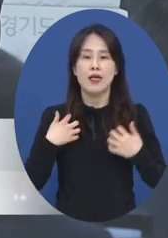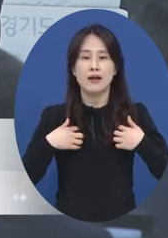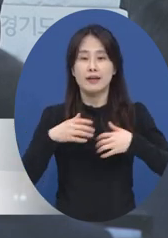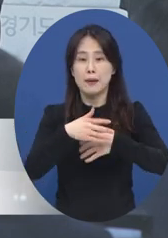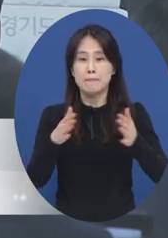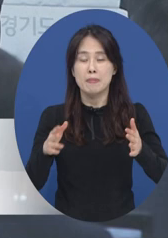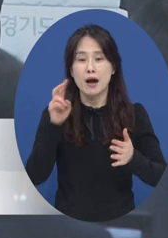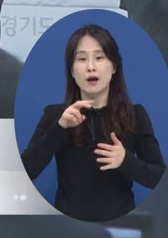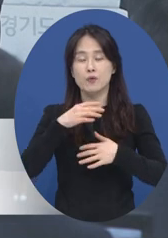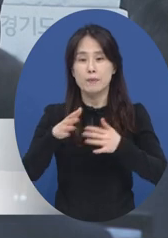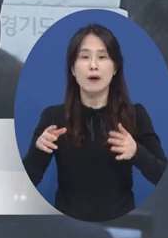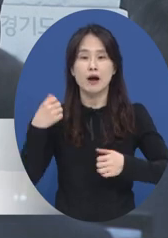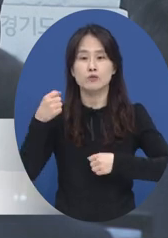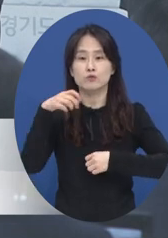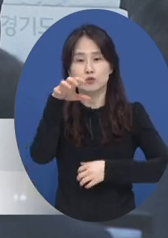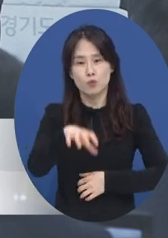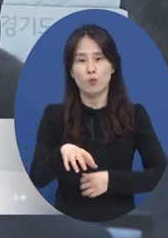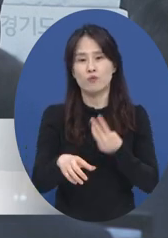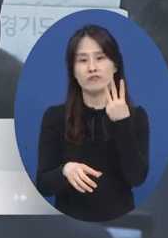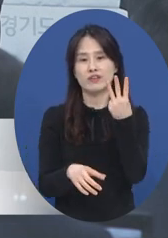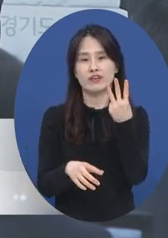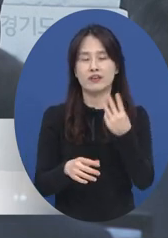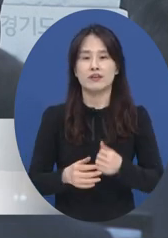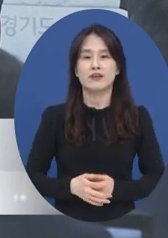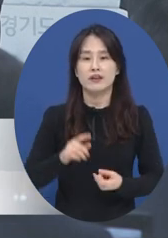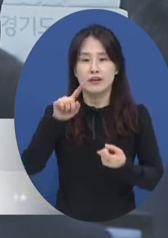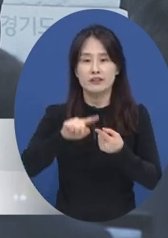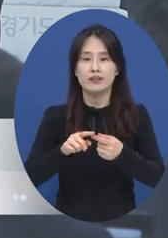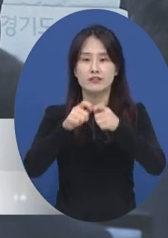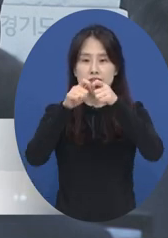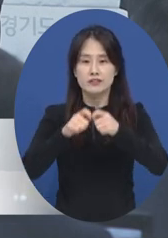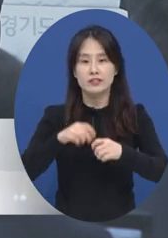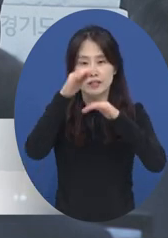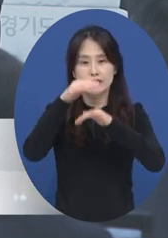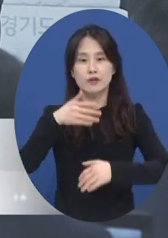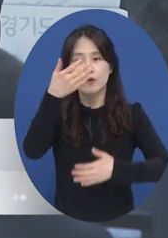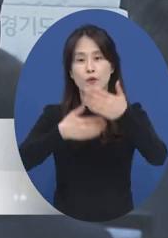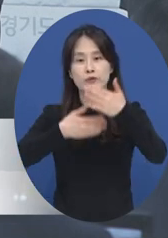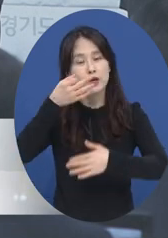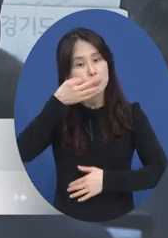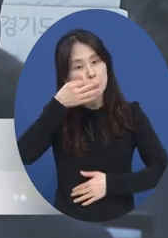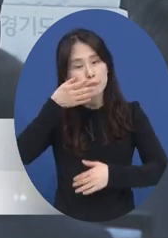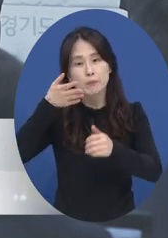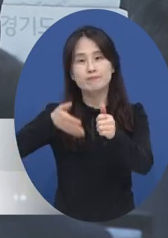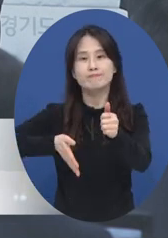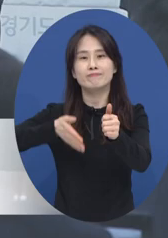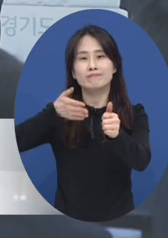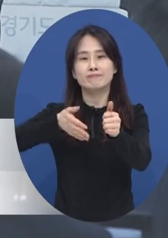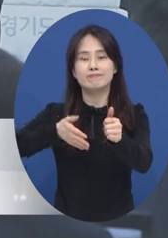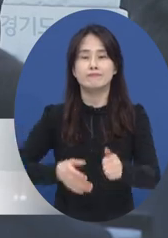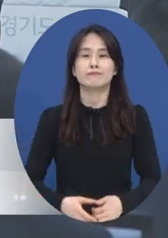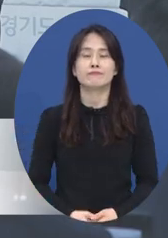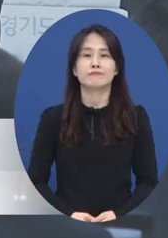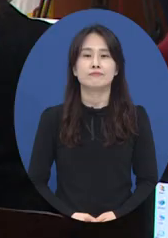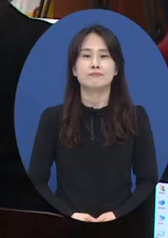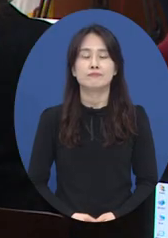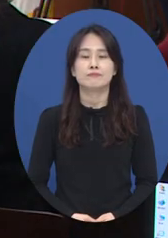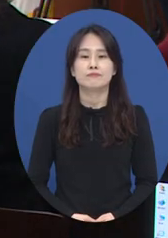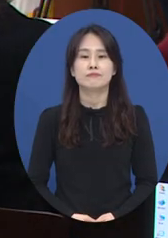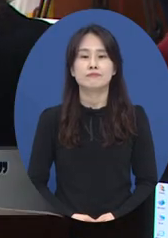클럽 형태의 3개 업종이 그 대상입니다. 자세한 내용 영상으로 보시죠. 최지영 기자의 보도입니다.